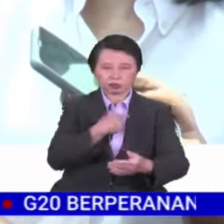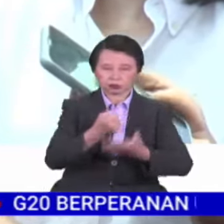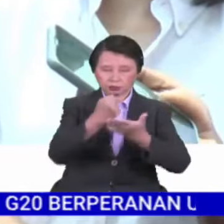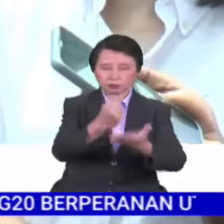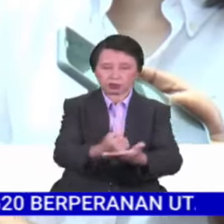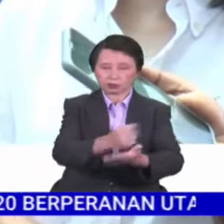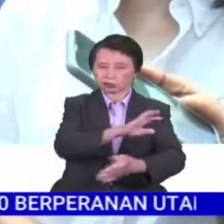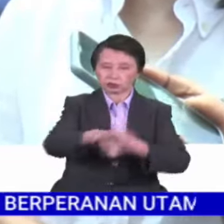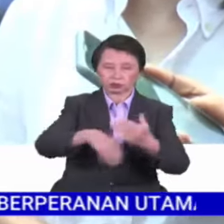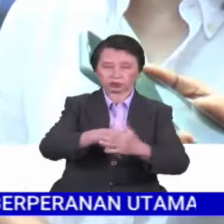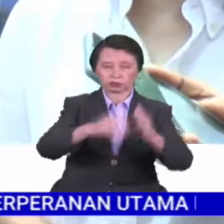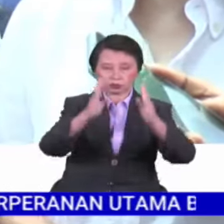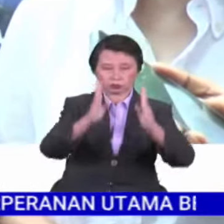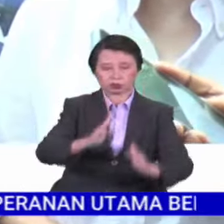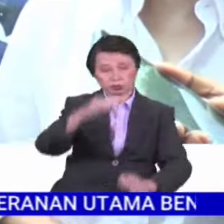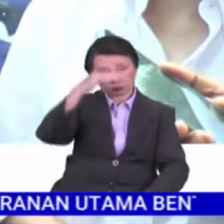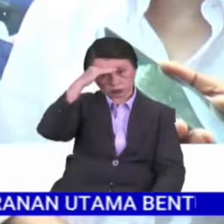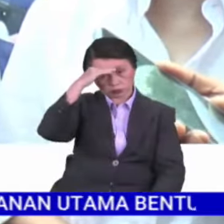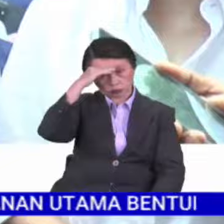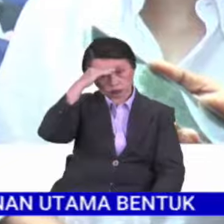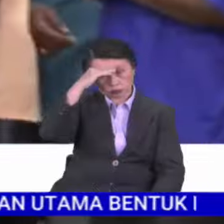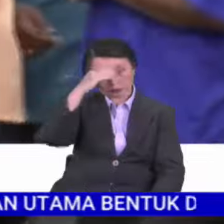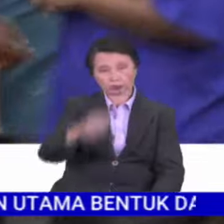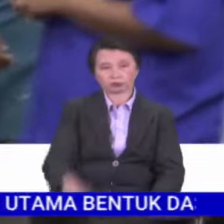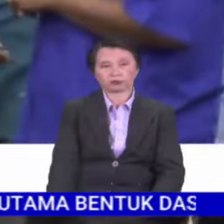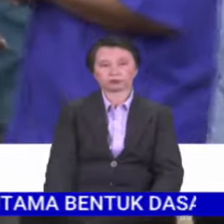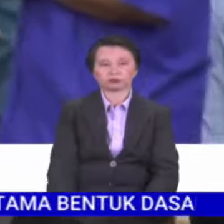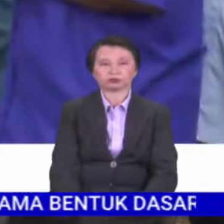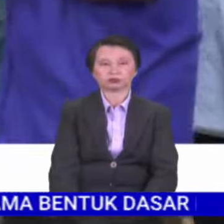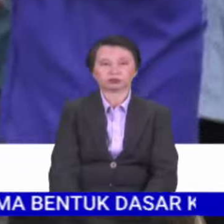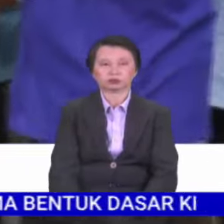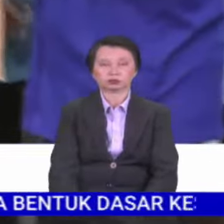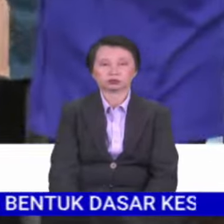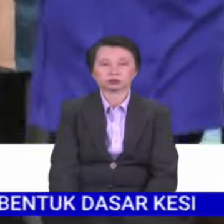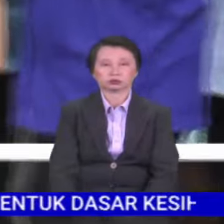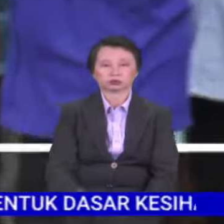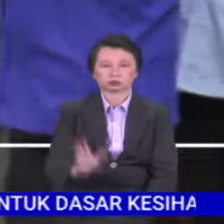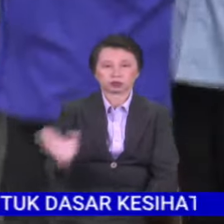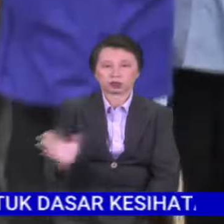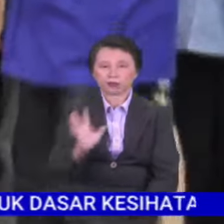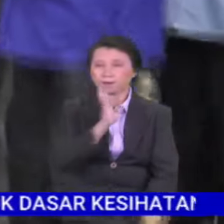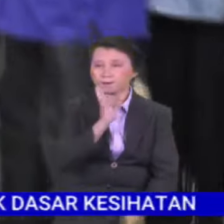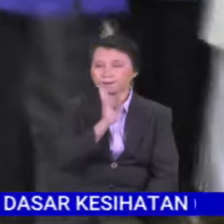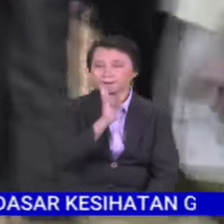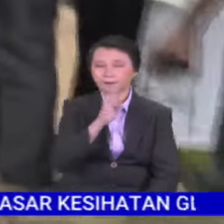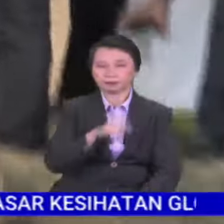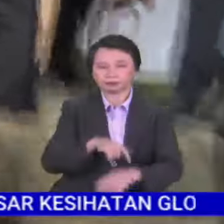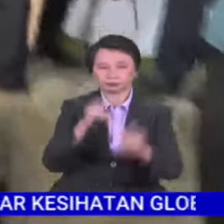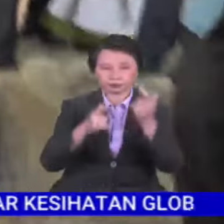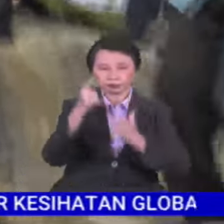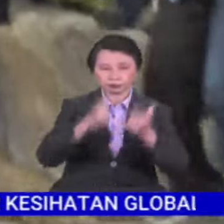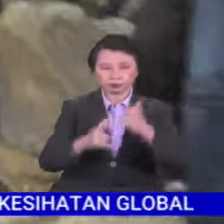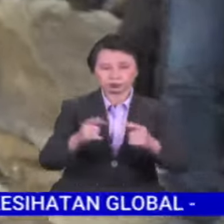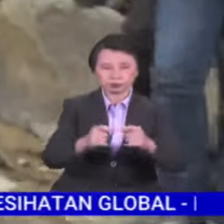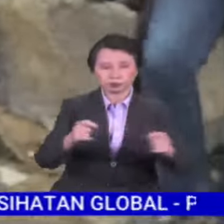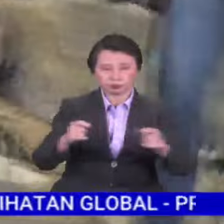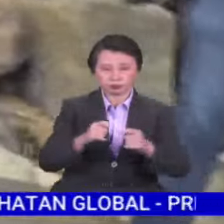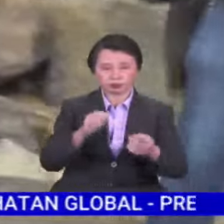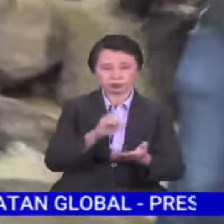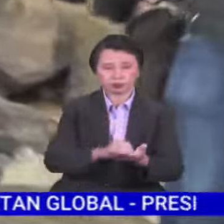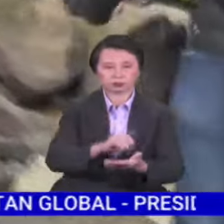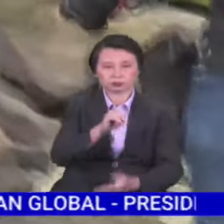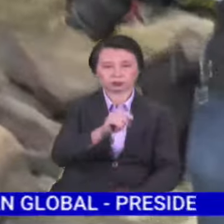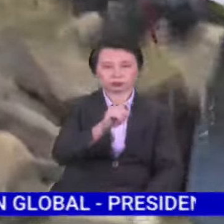semua bangsa Johor yang memerlukan bantuan. Beliau berkata demikian semasa melawat tapak projek tersebut di